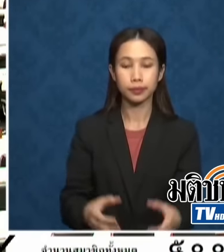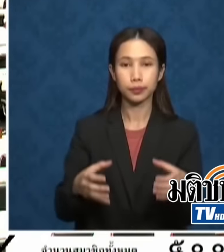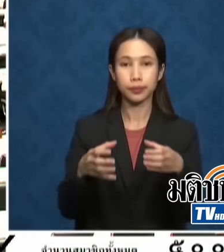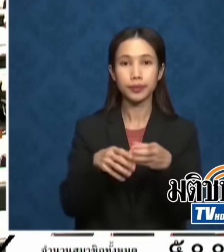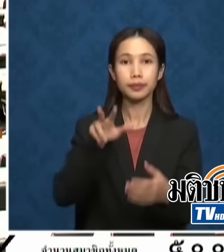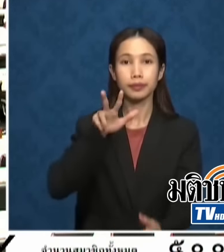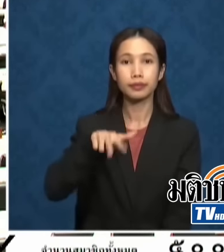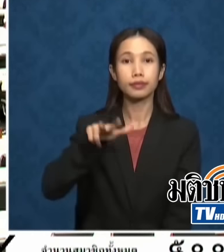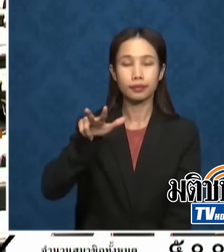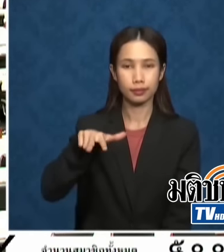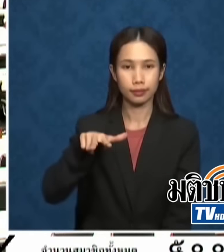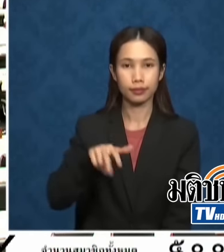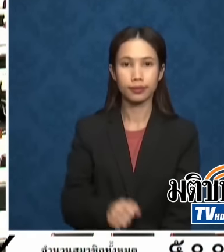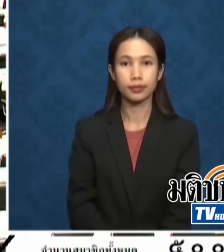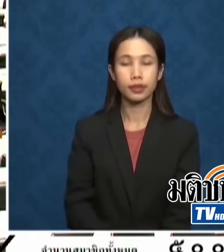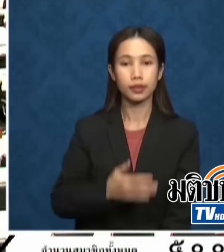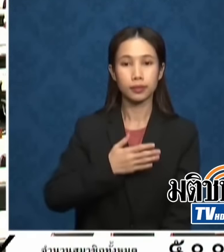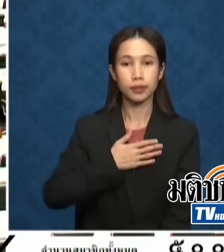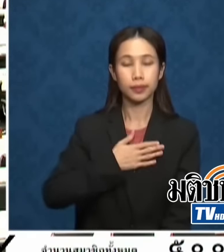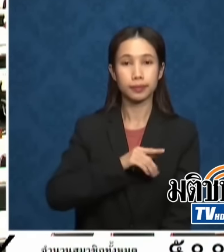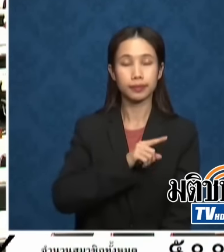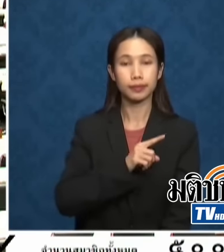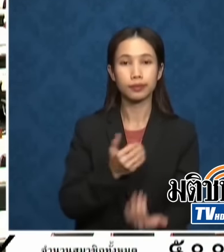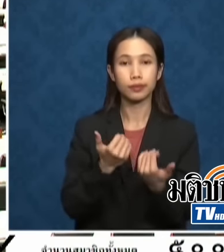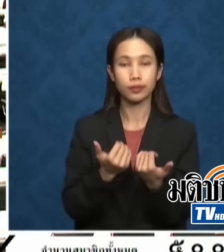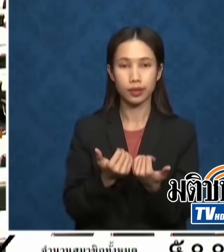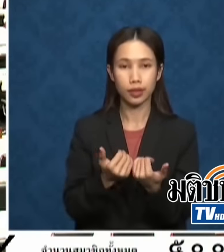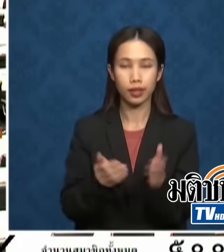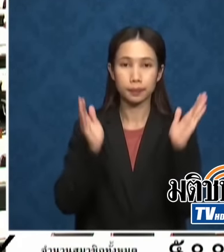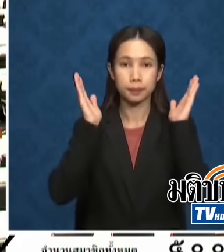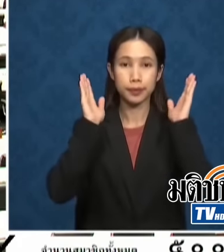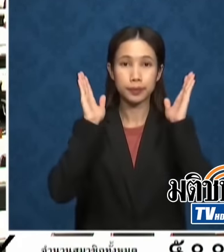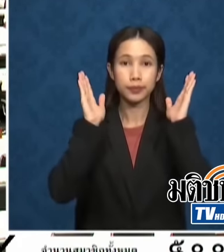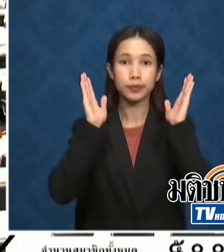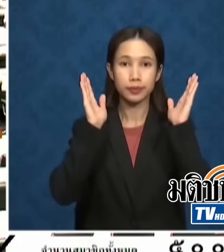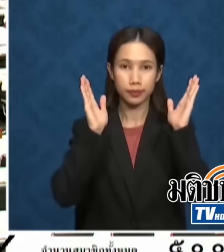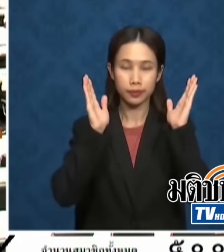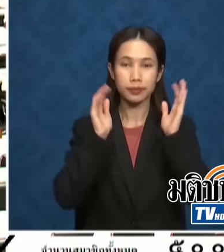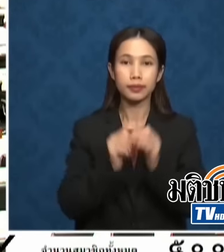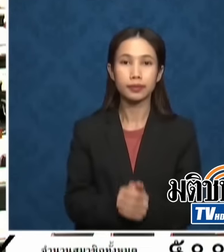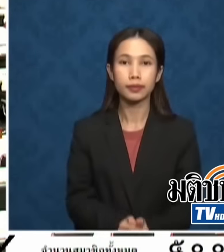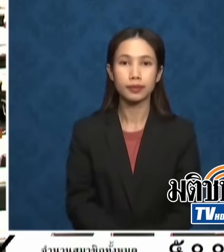ทยผมได้รับมอบหมายให้มาอภิปราย